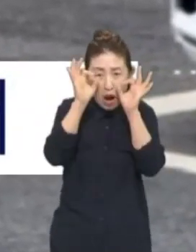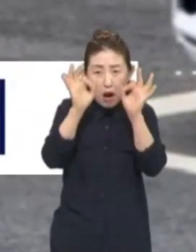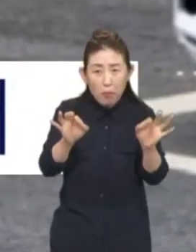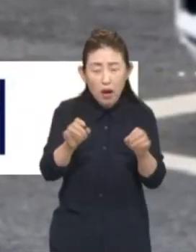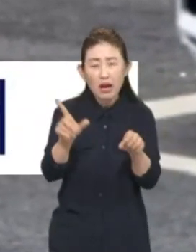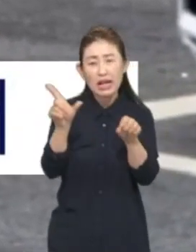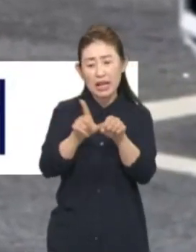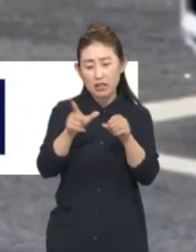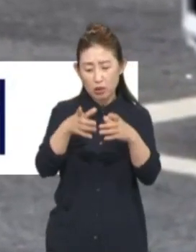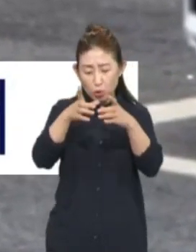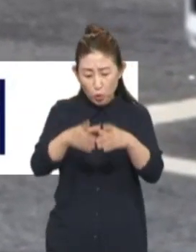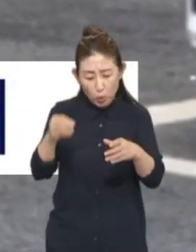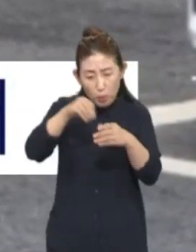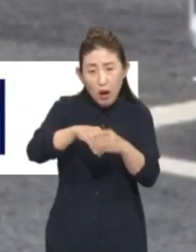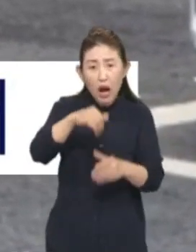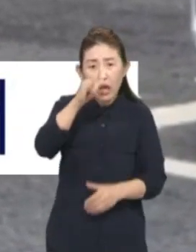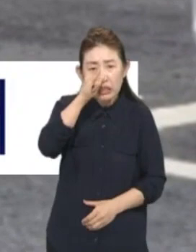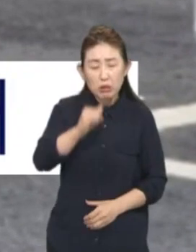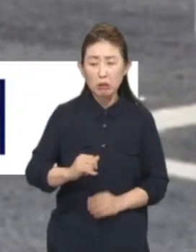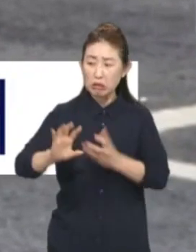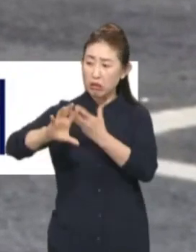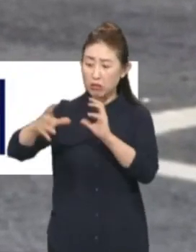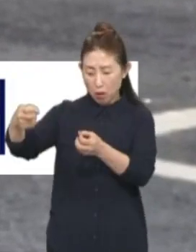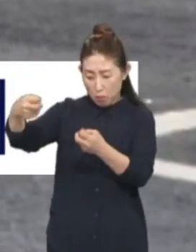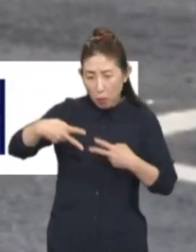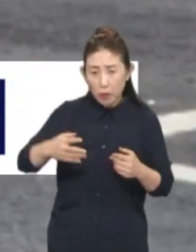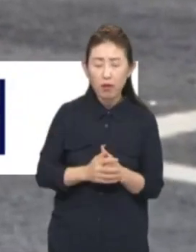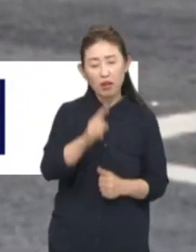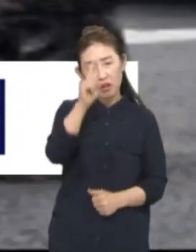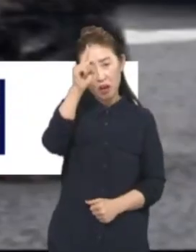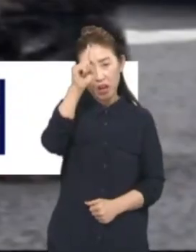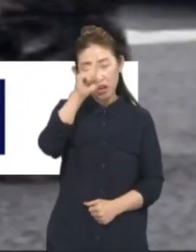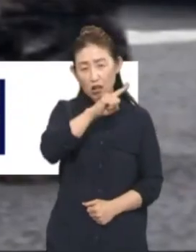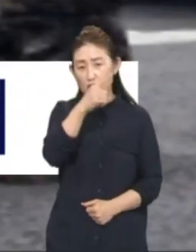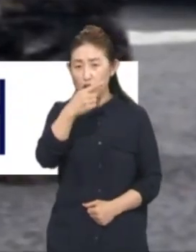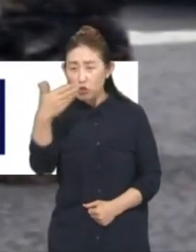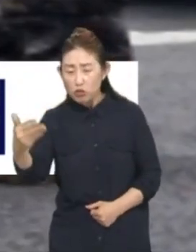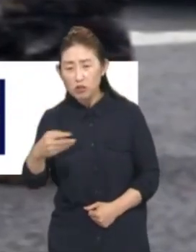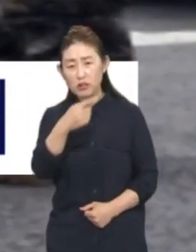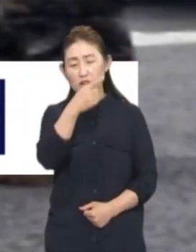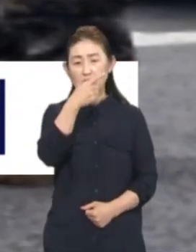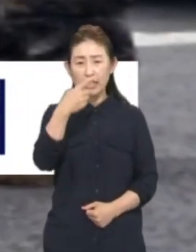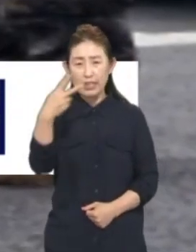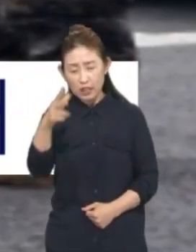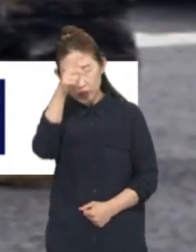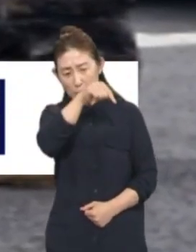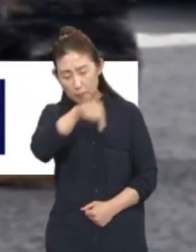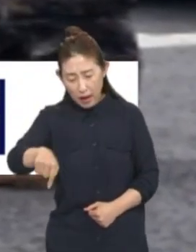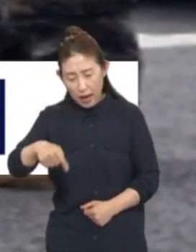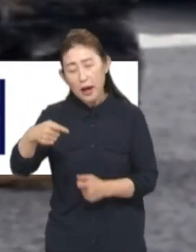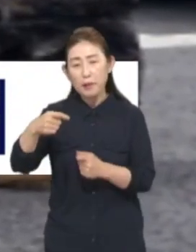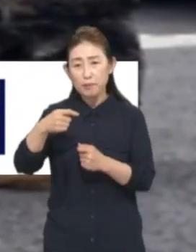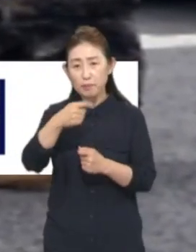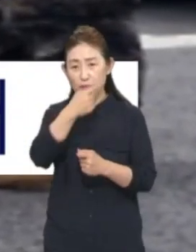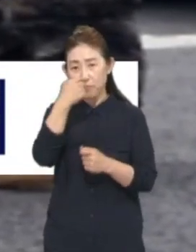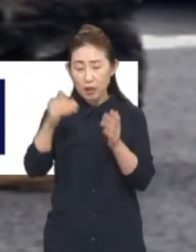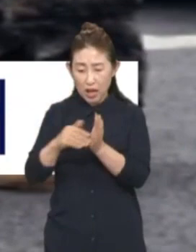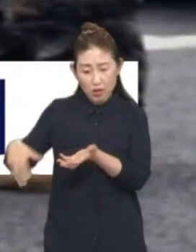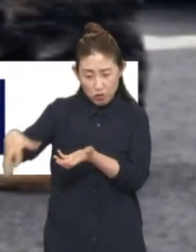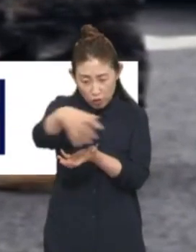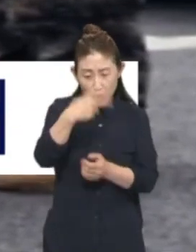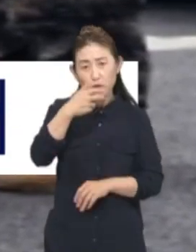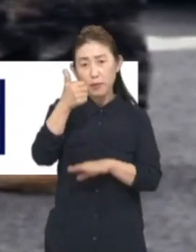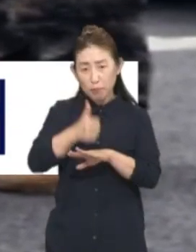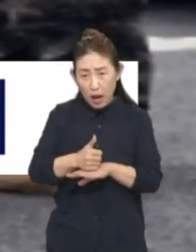우편물 신고가 접수돼 경찰과 소방 등의 출동했습니다 타이완에서 발송된이 우편물을 군과 경찰이 수거해